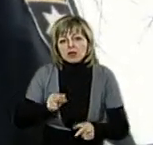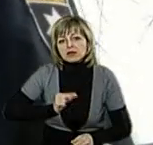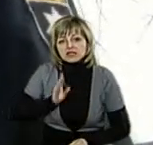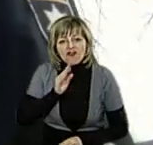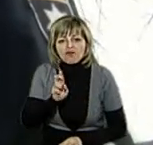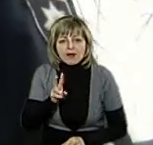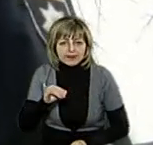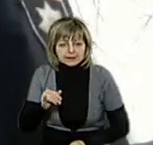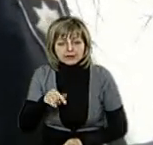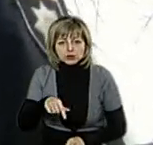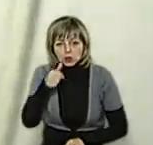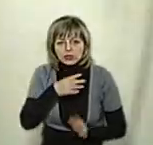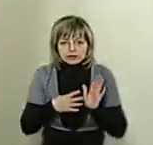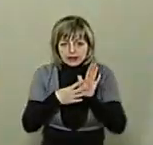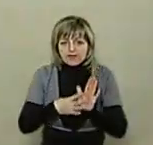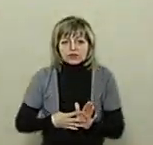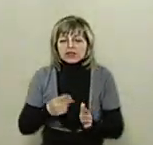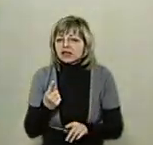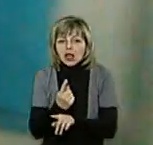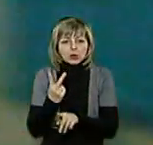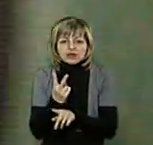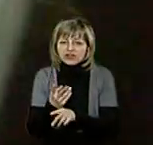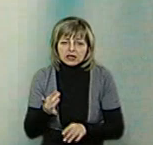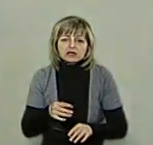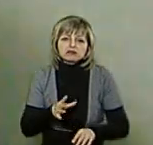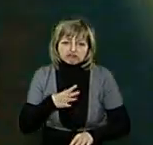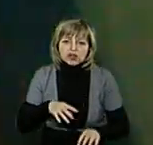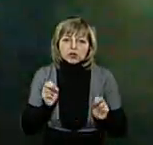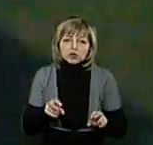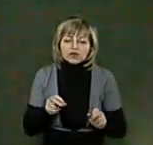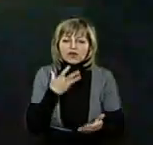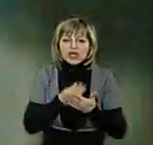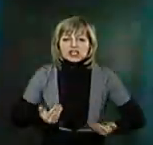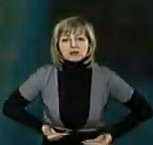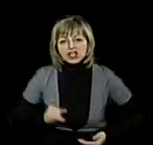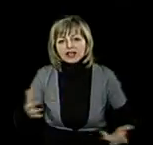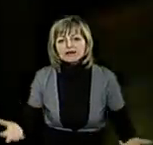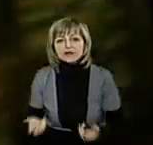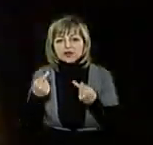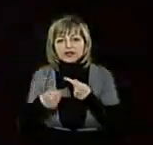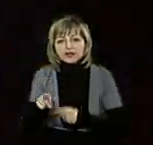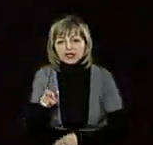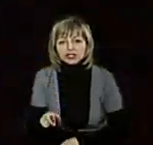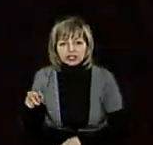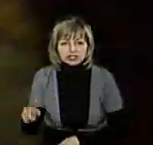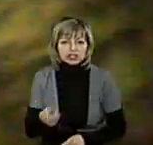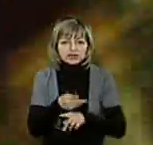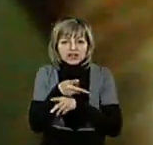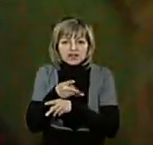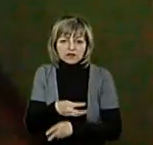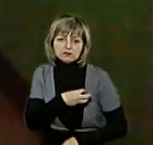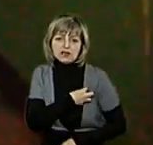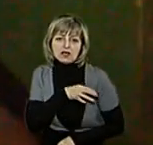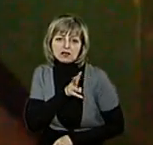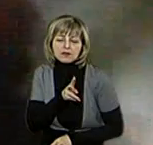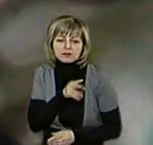року. За 9 місяців роботи, каже, не один раз доводилося ризикувати власним життям та рятувати інших. Ці кадри бодікамери